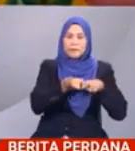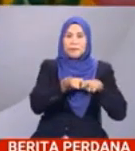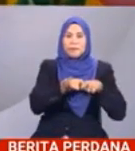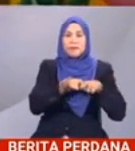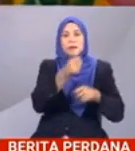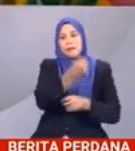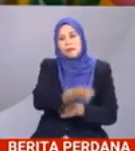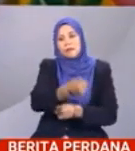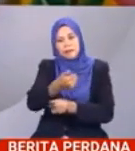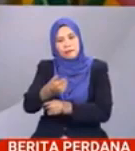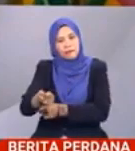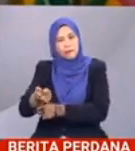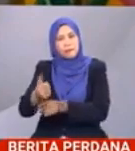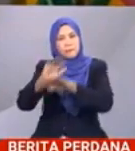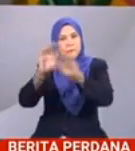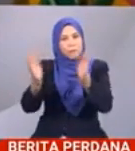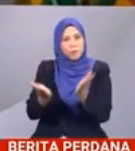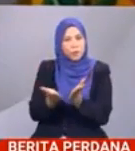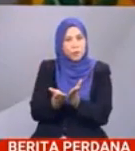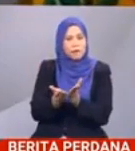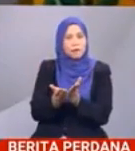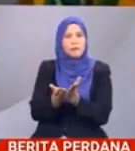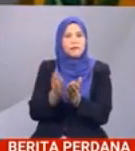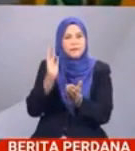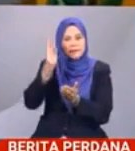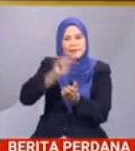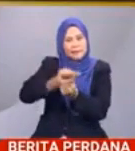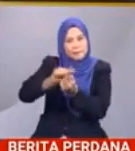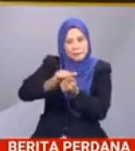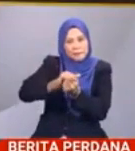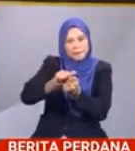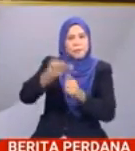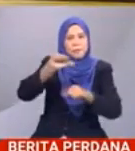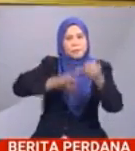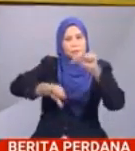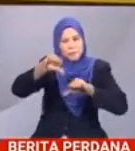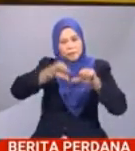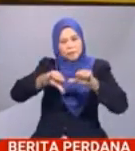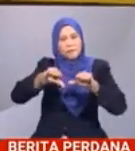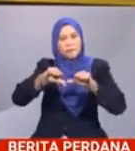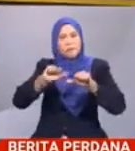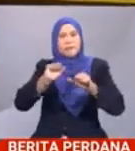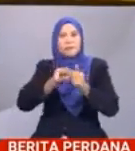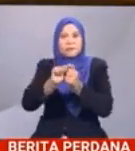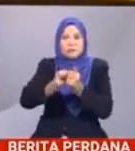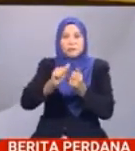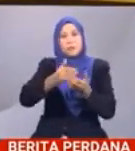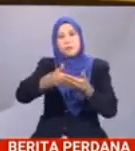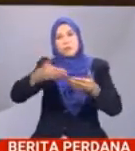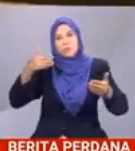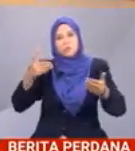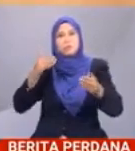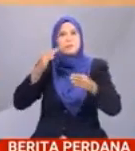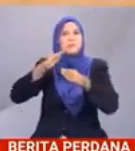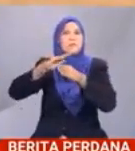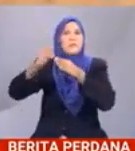semua peralatan seperti bola dan lantai akan dicuci dengan cecair kimia khas bowling sebelum tamat beroperasi.